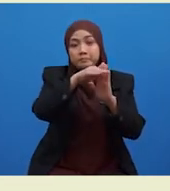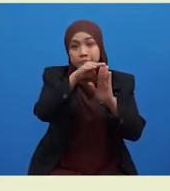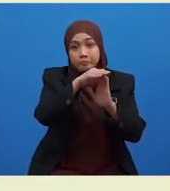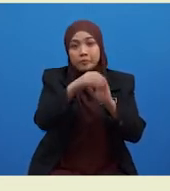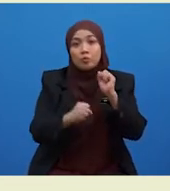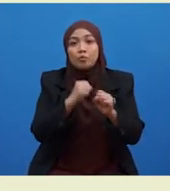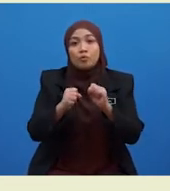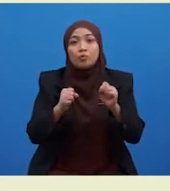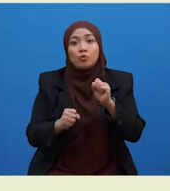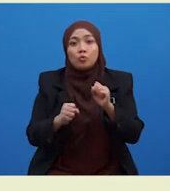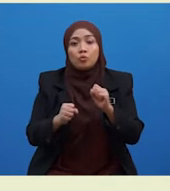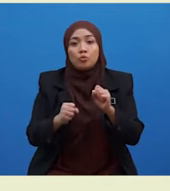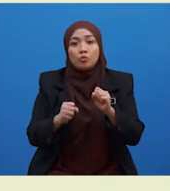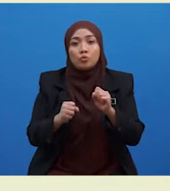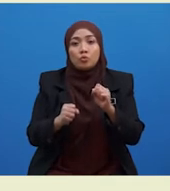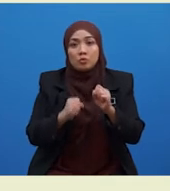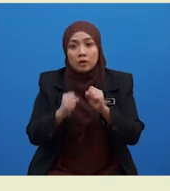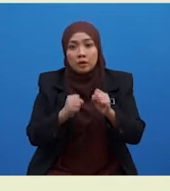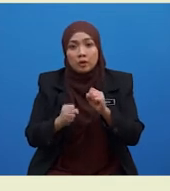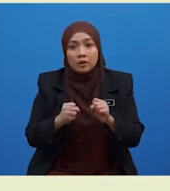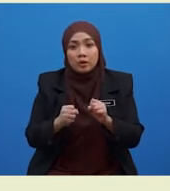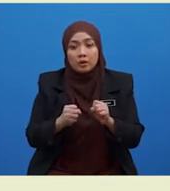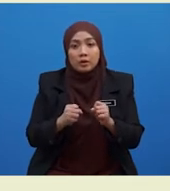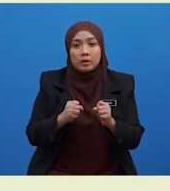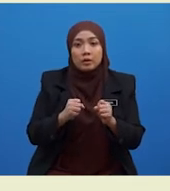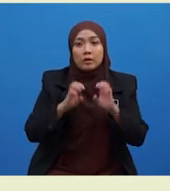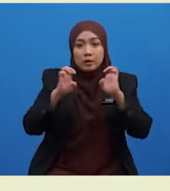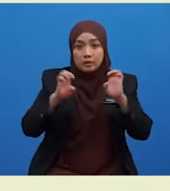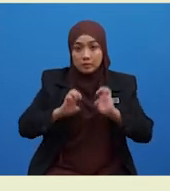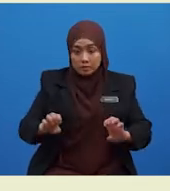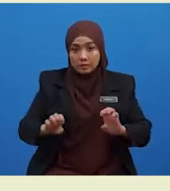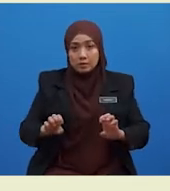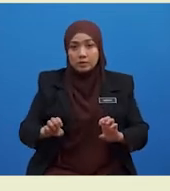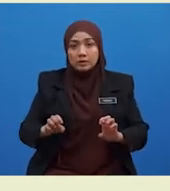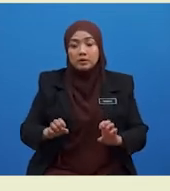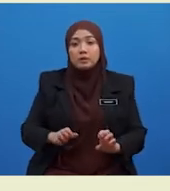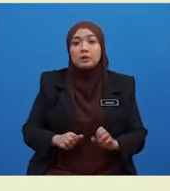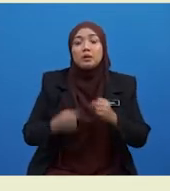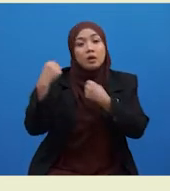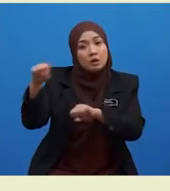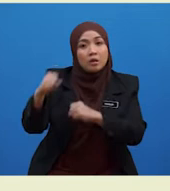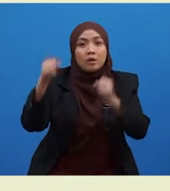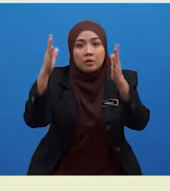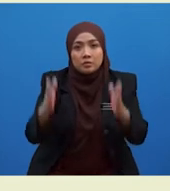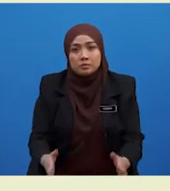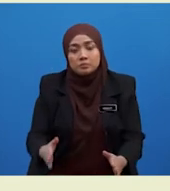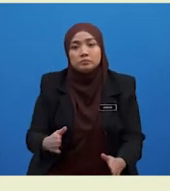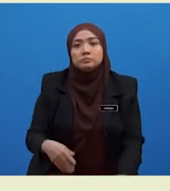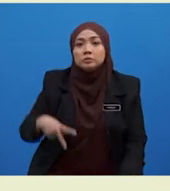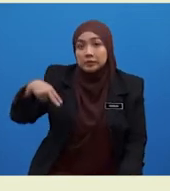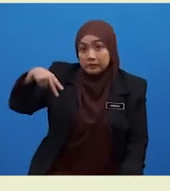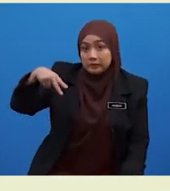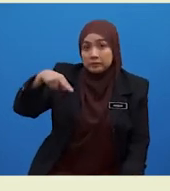ujian larian yang digunakan untuk menganggar kapasiti aerobik atlet. Ujian ini dikendaki peserta